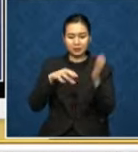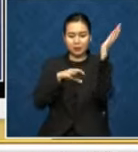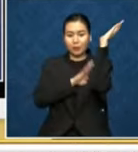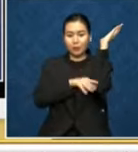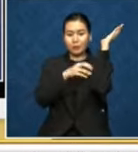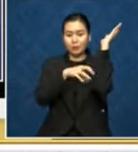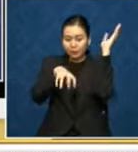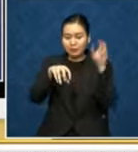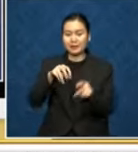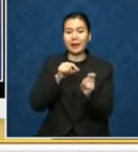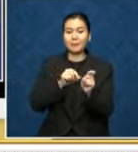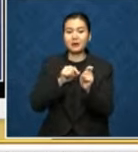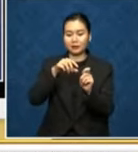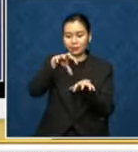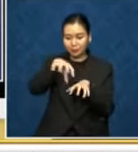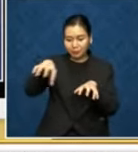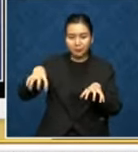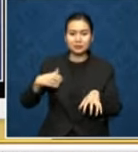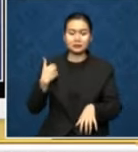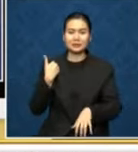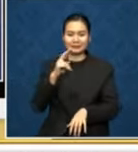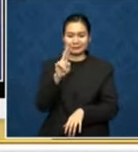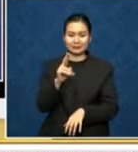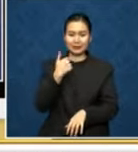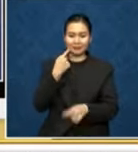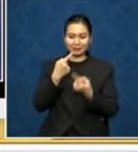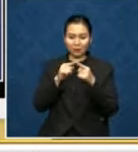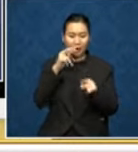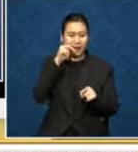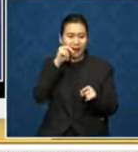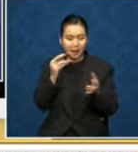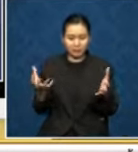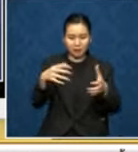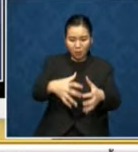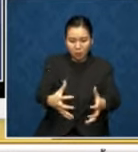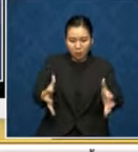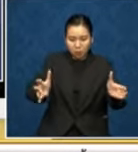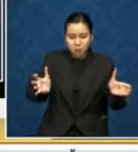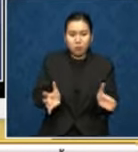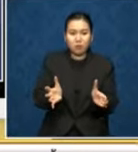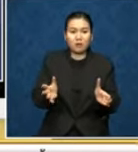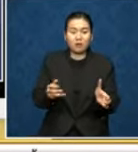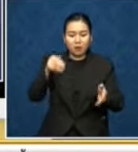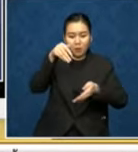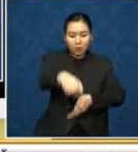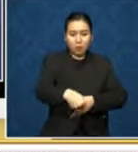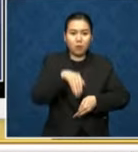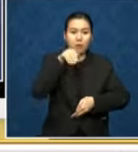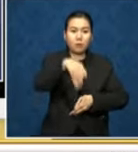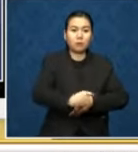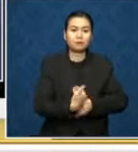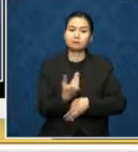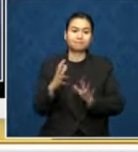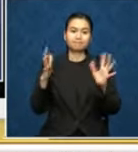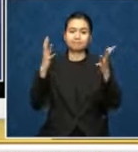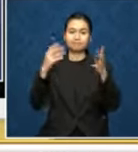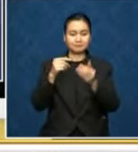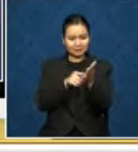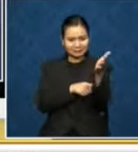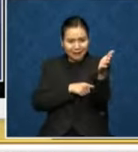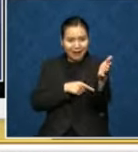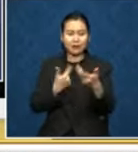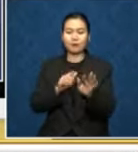ลงแล้วก็ชุมพวงนะครับแต่สภาพของลำฉมวกนั้นไม่สามารถกักเก็บน้ำได้นะครับเนื่องจากไม่มีการขุดรอกมาเป็นระยะเวลานานก็ฝากหน่วย